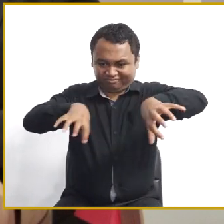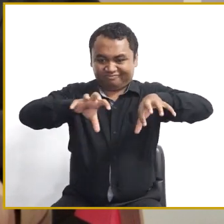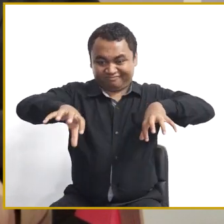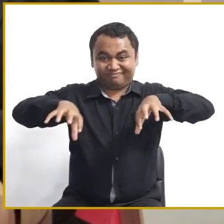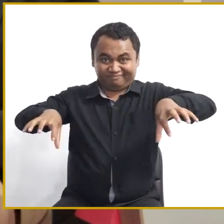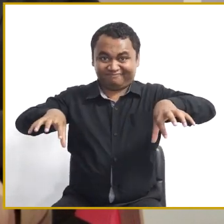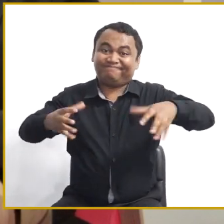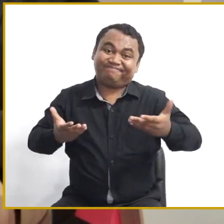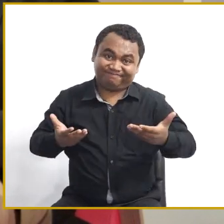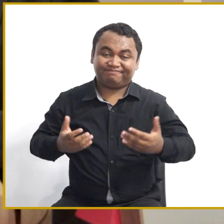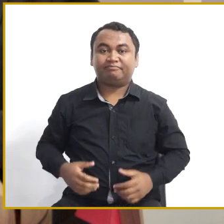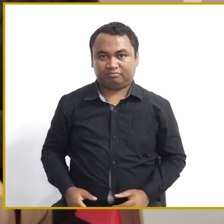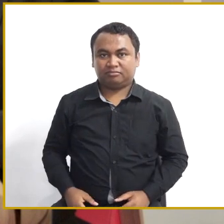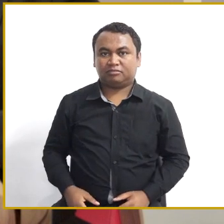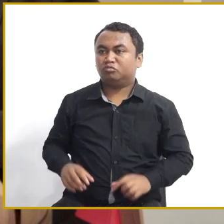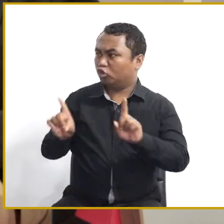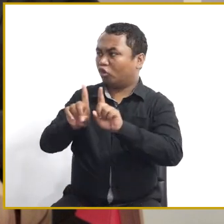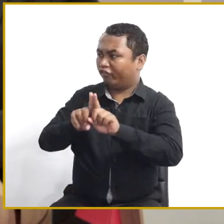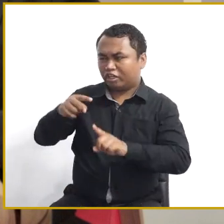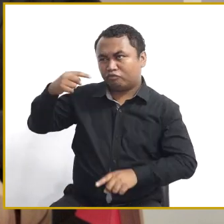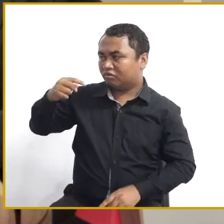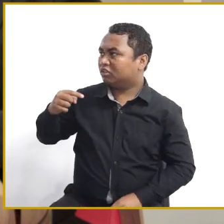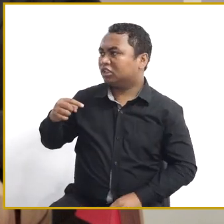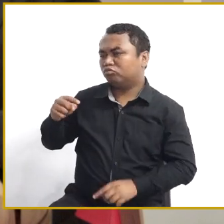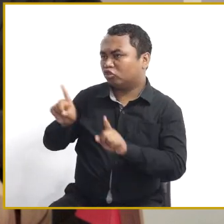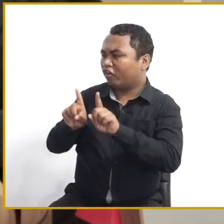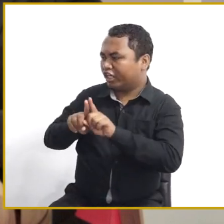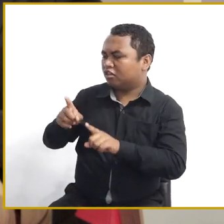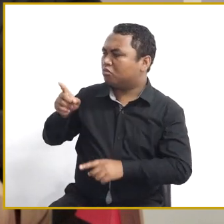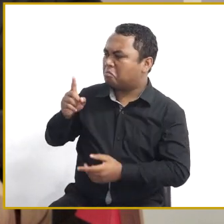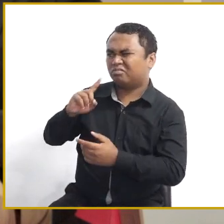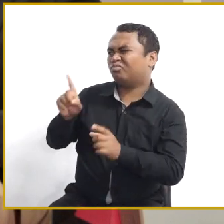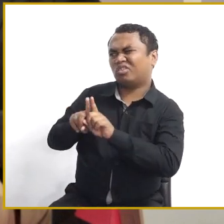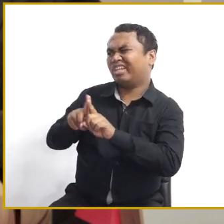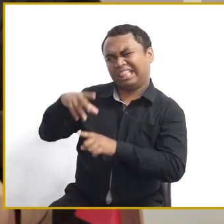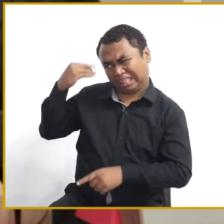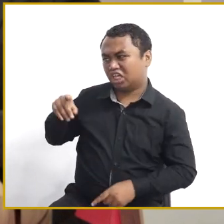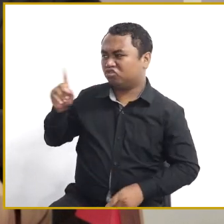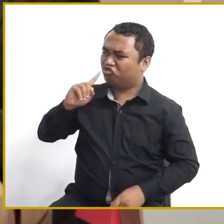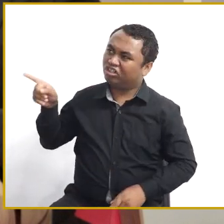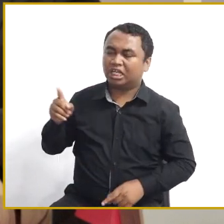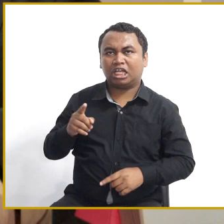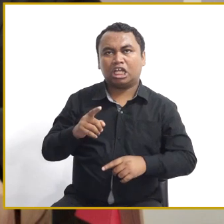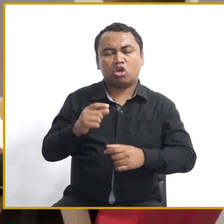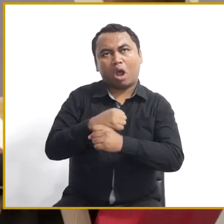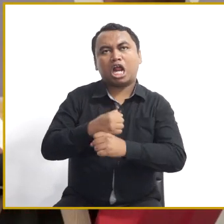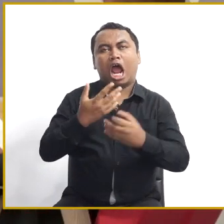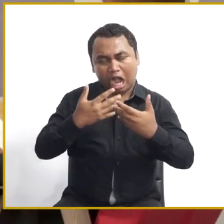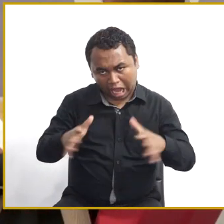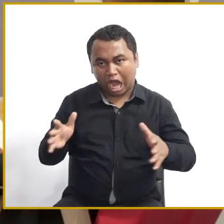tsy tokony hipetraka izay lazainao hoe rehefa mifidy ny atao fivoatany miampy Taninarivo miampy ny fianaratsoa dia lany zay tia mizareo nanina